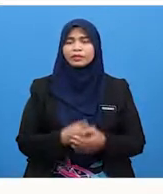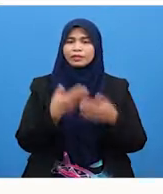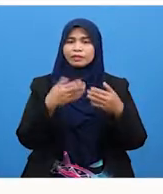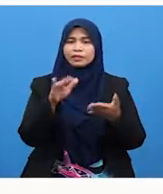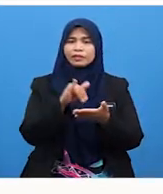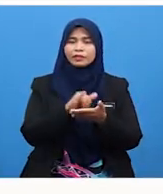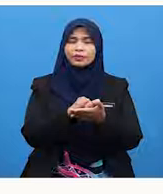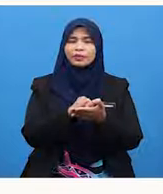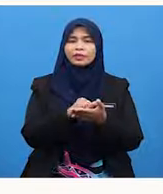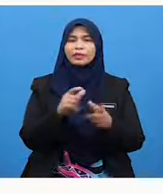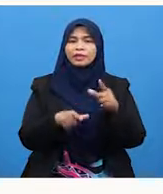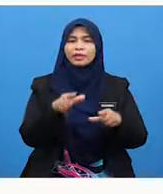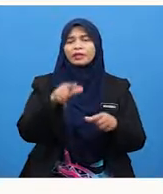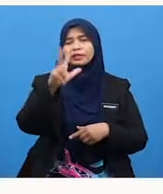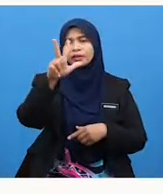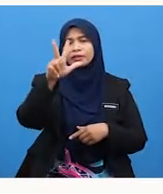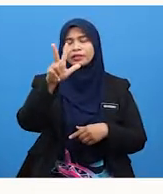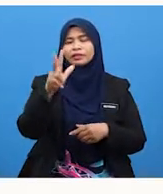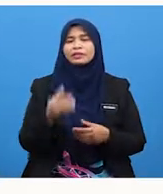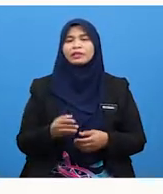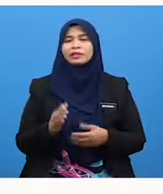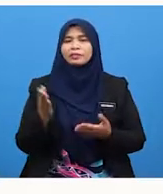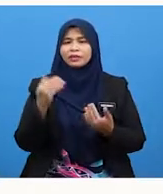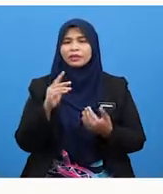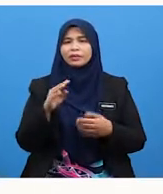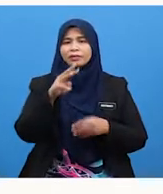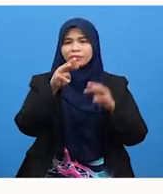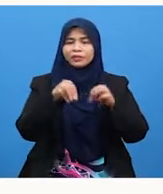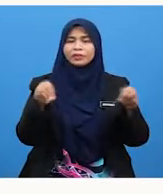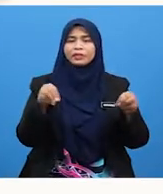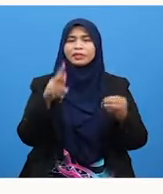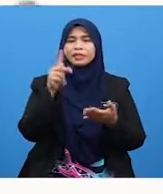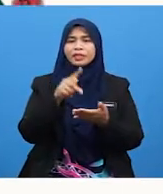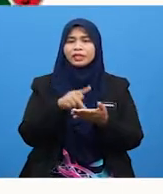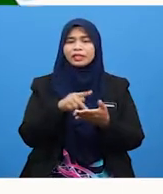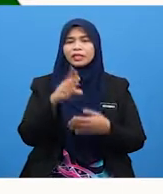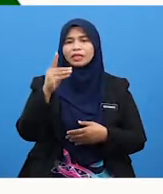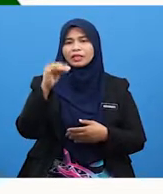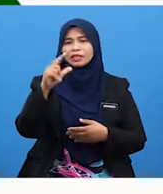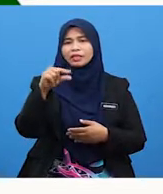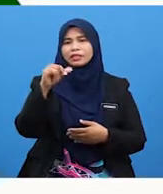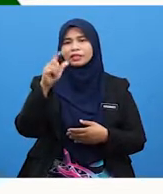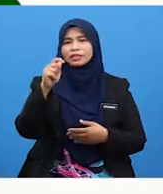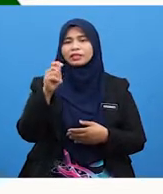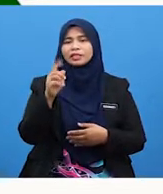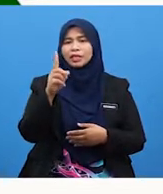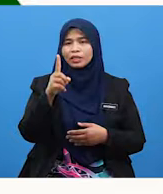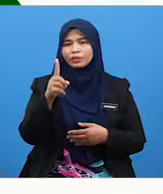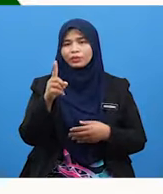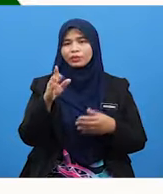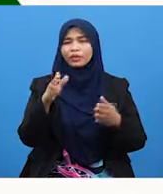Kemudian, langkah ketiga, mari murid-murid kenal pasti pula digit 1 berada di sebelah